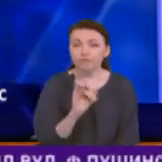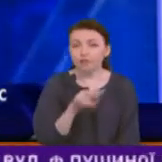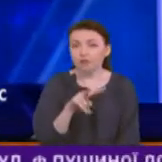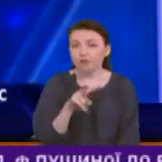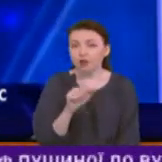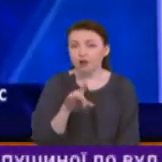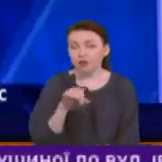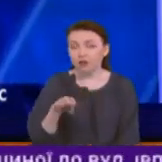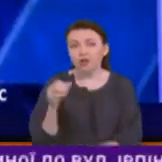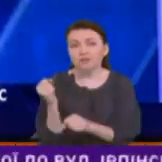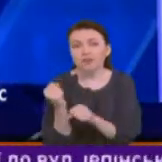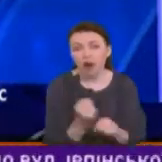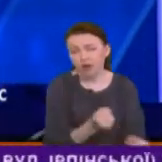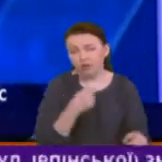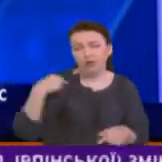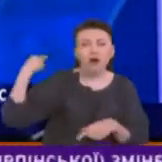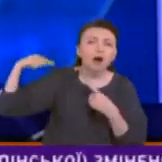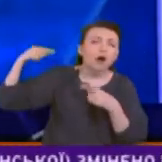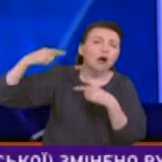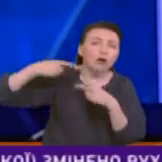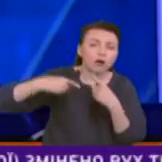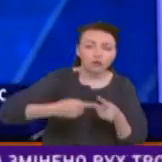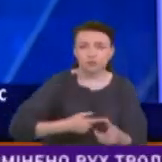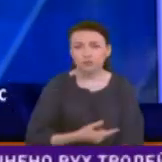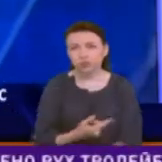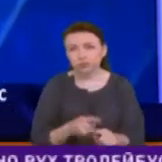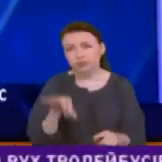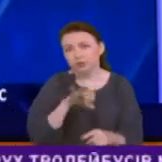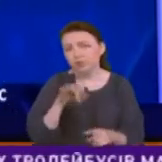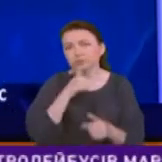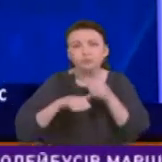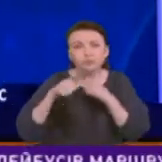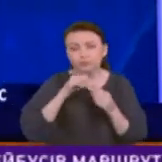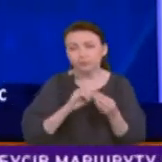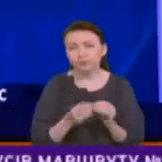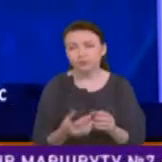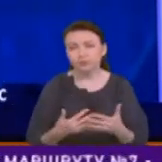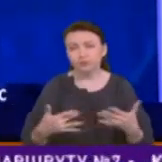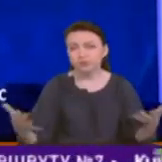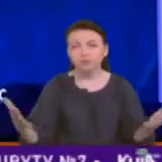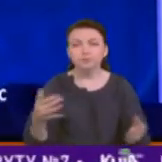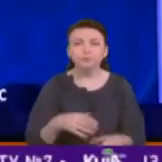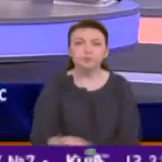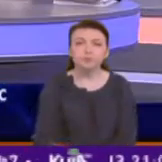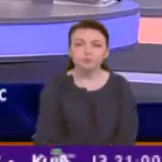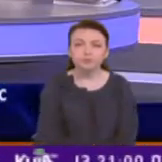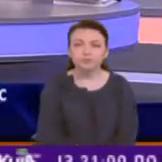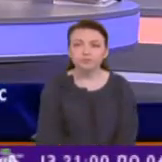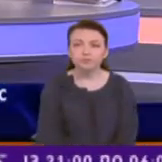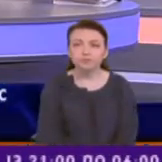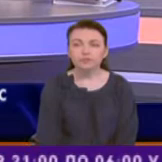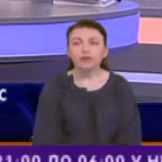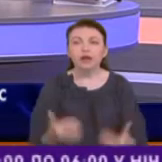собою тягне той весь спадок, який став для нього підґрунтям для вирішення і пропонування саме таких. Ми тоді з